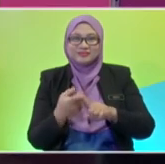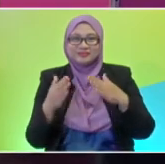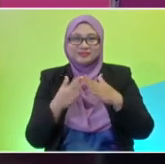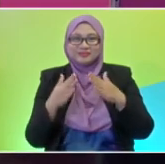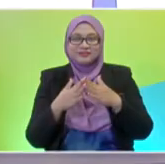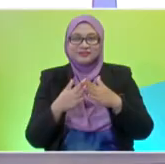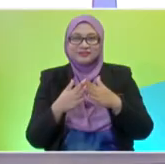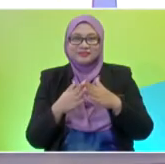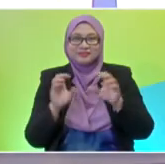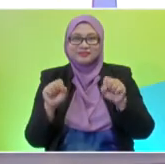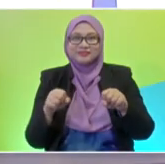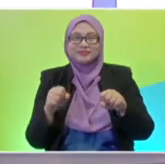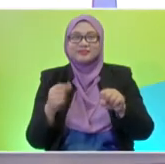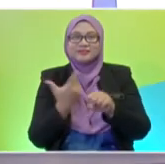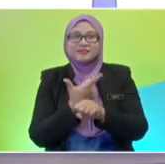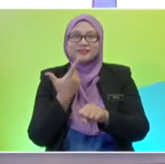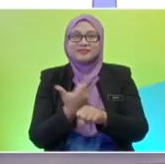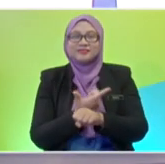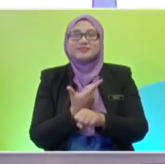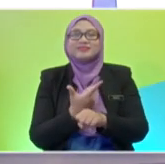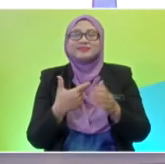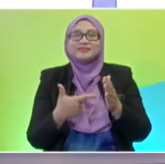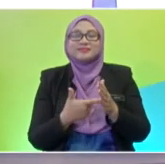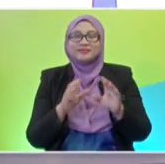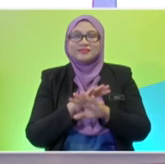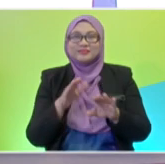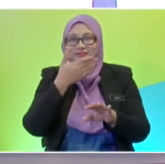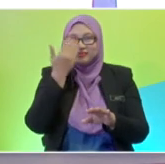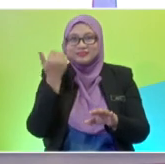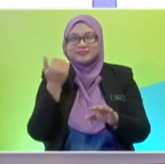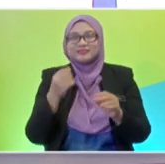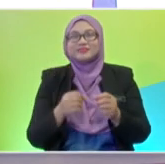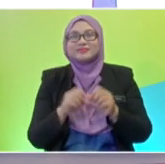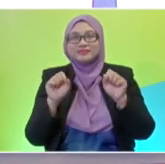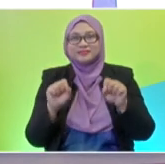Oke untuk mendapat latihan pengukuhan jangan lupa layari